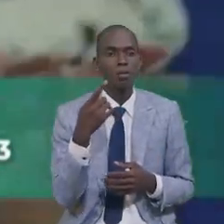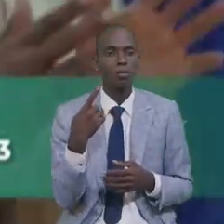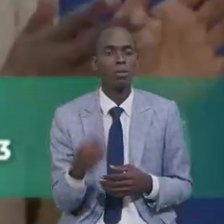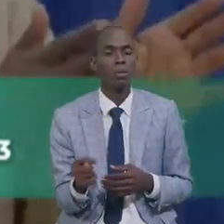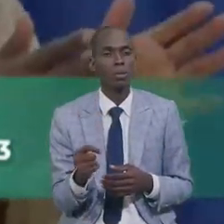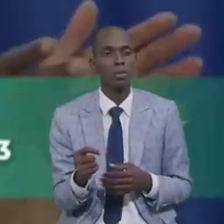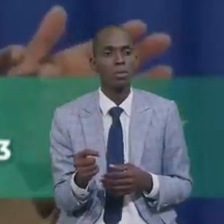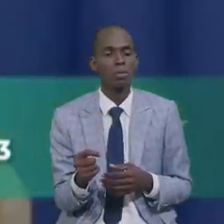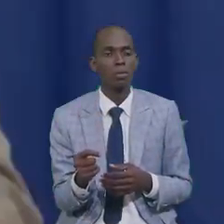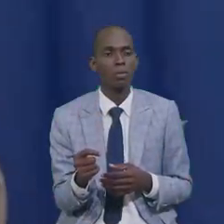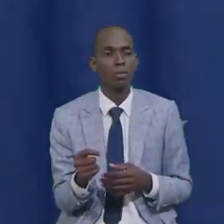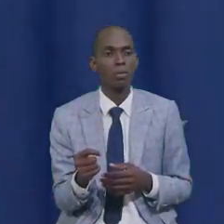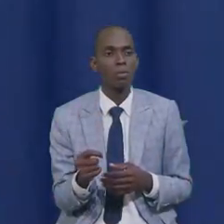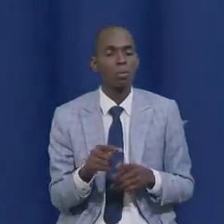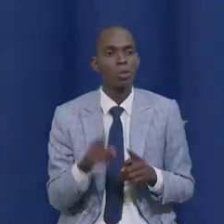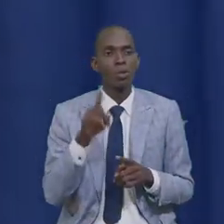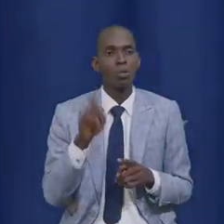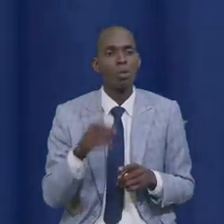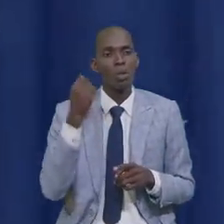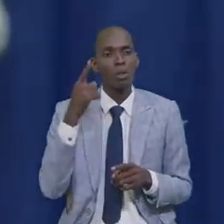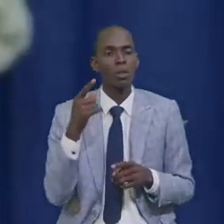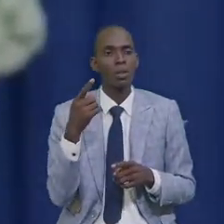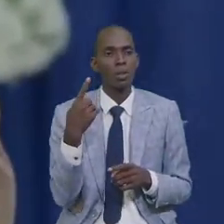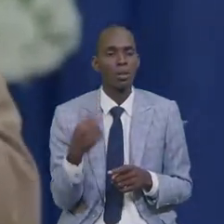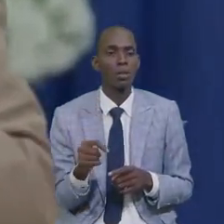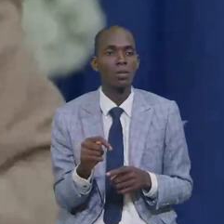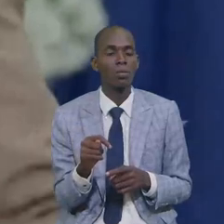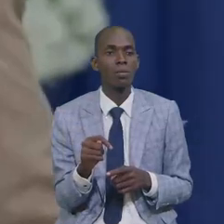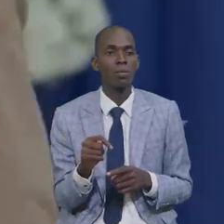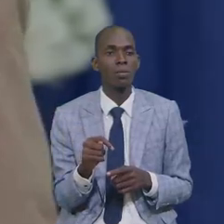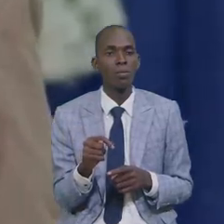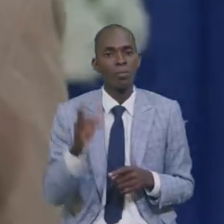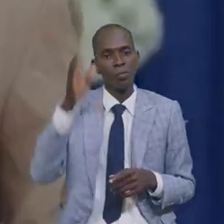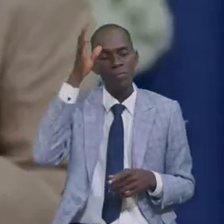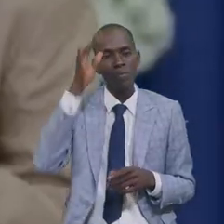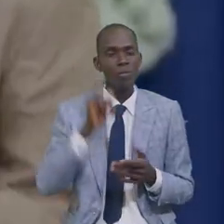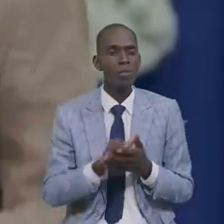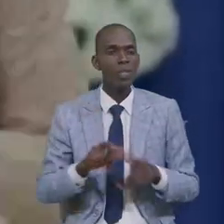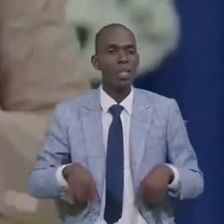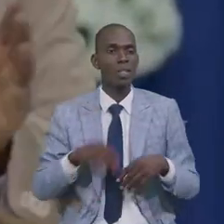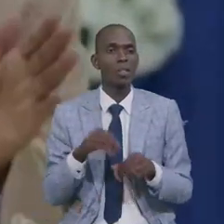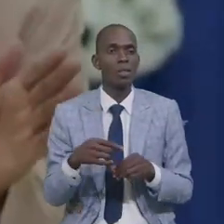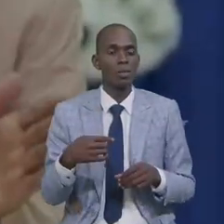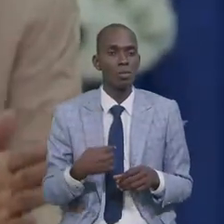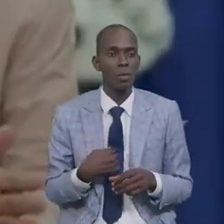à la tempête, silence tais-toi, le Père qui habite en moi,